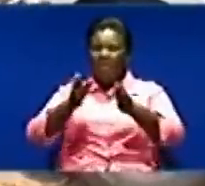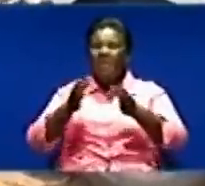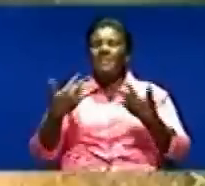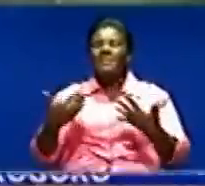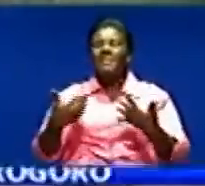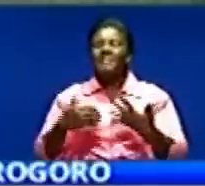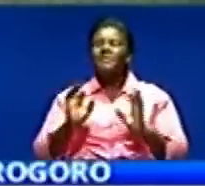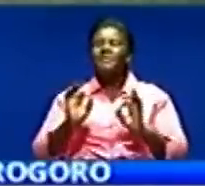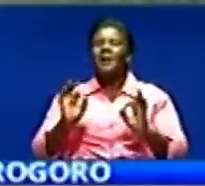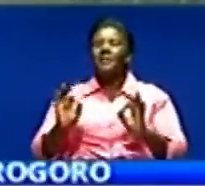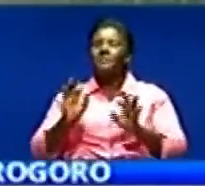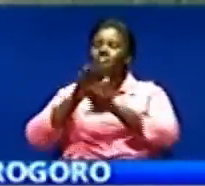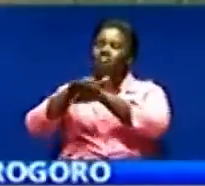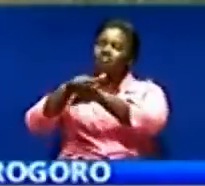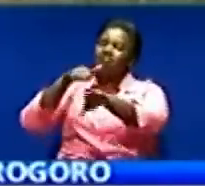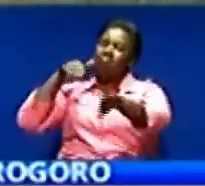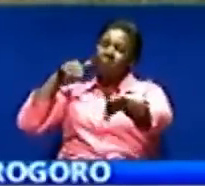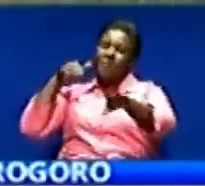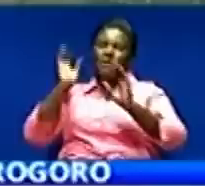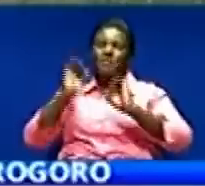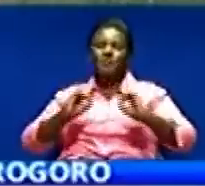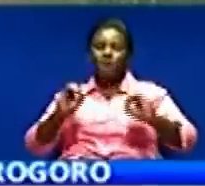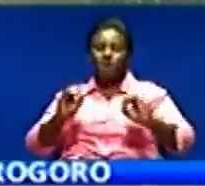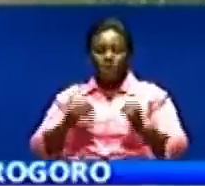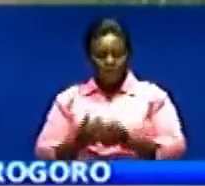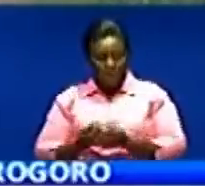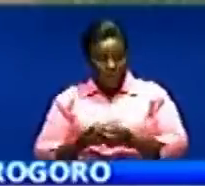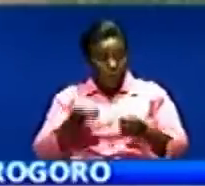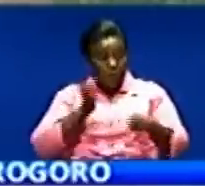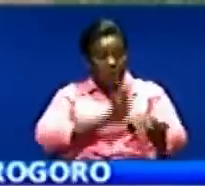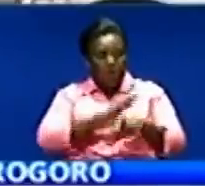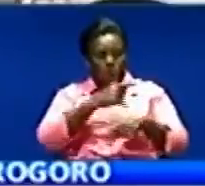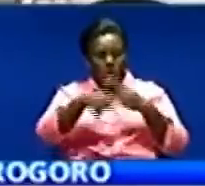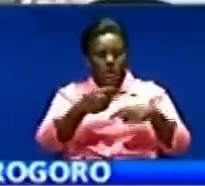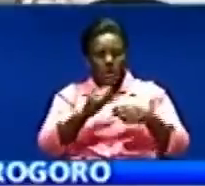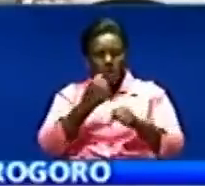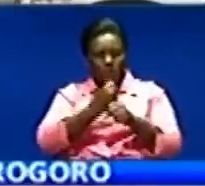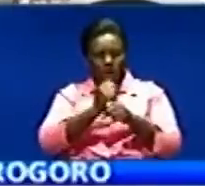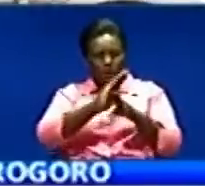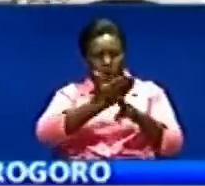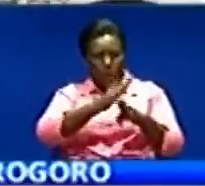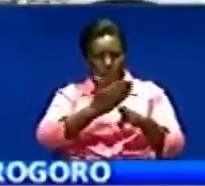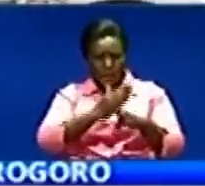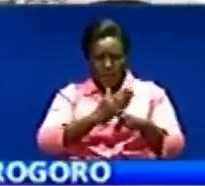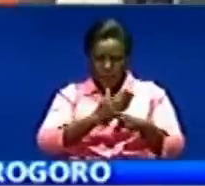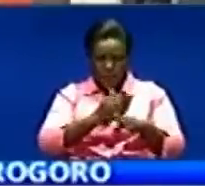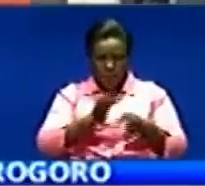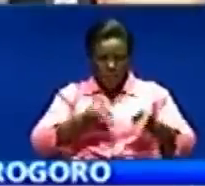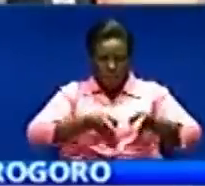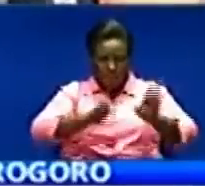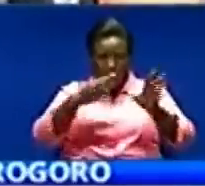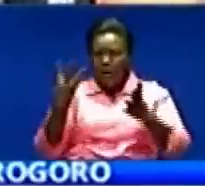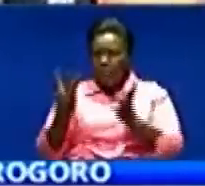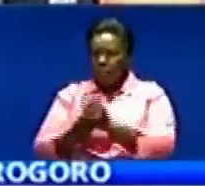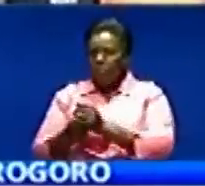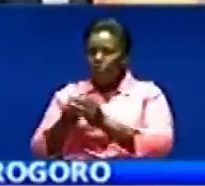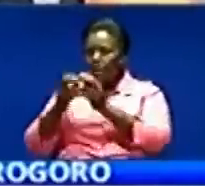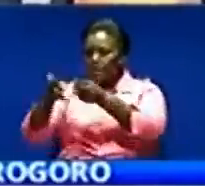hakuna tena msongamano wa magari, na mafundi wanaendelea kuimarisha barabara na madaraja mawili yaliyopo.